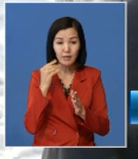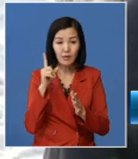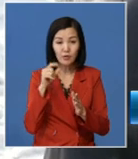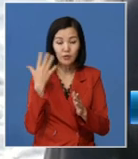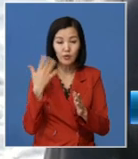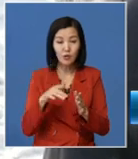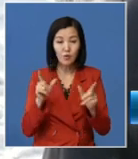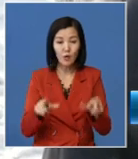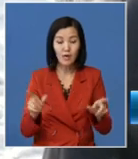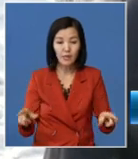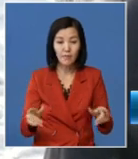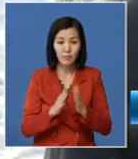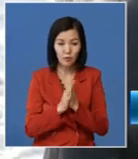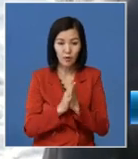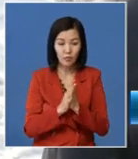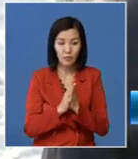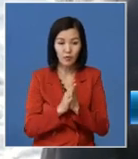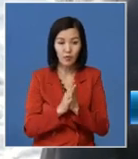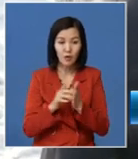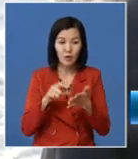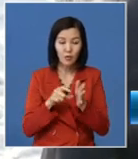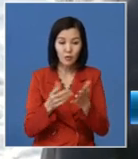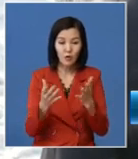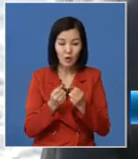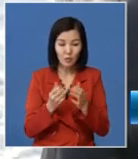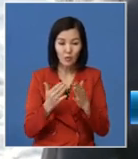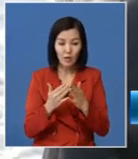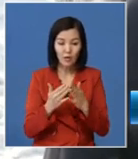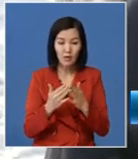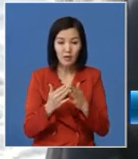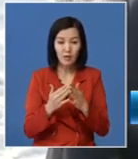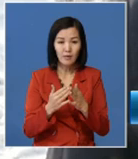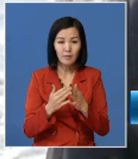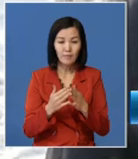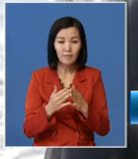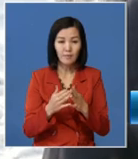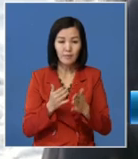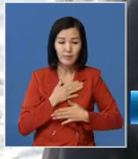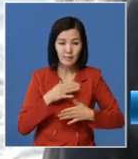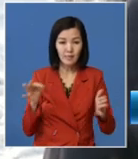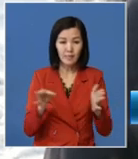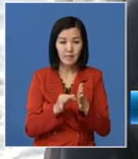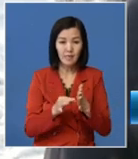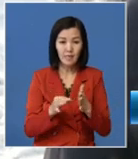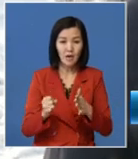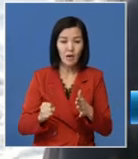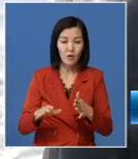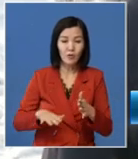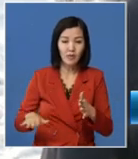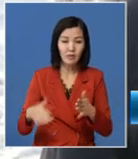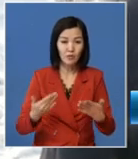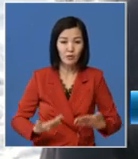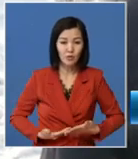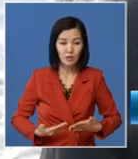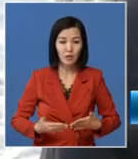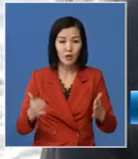50 адамдай сұрап отыр осы пәтер алуға өзіне. Бірақ қазір ең бірінші ойлап отырған мақсатымыз ана ауданның кісілеріне, тұрғындарына